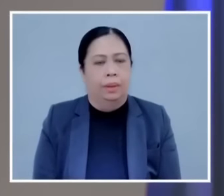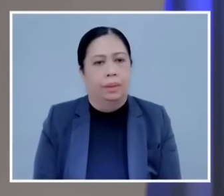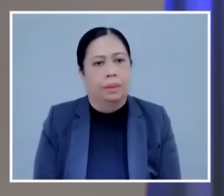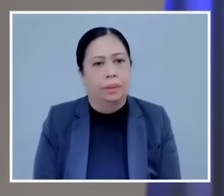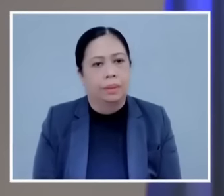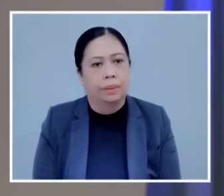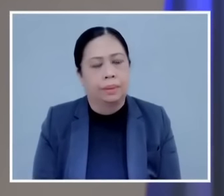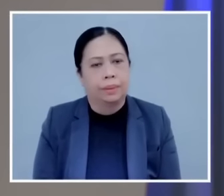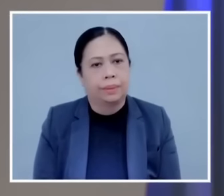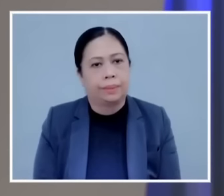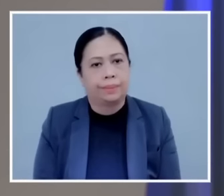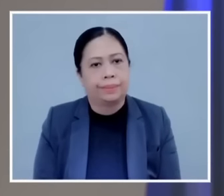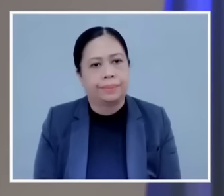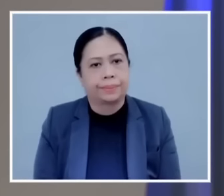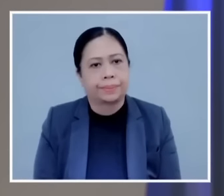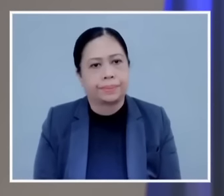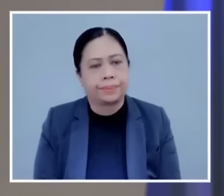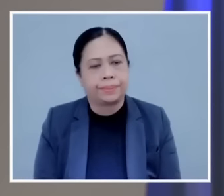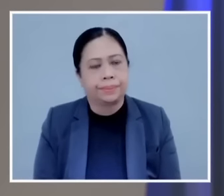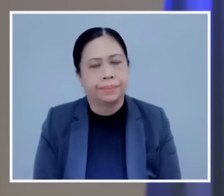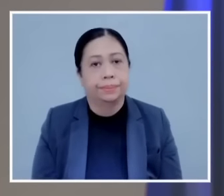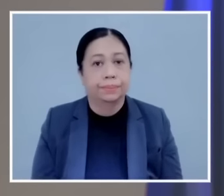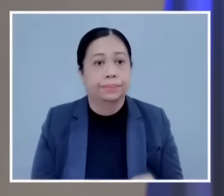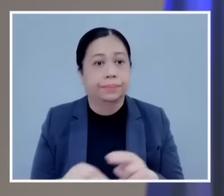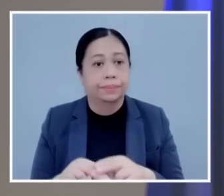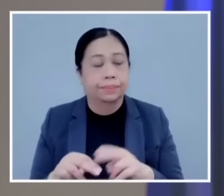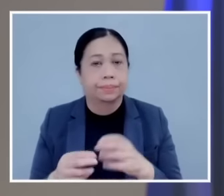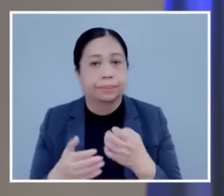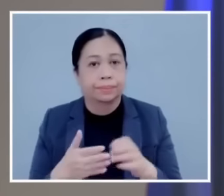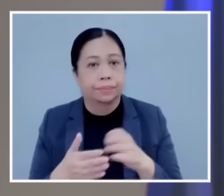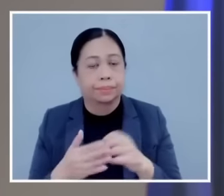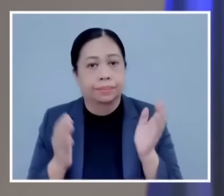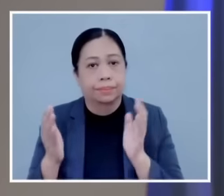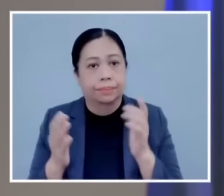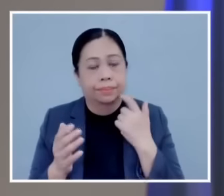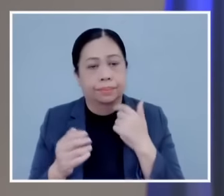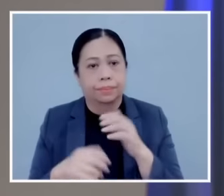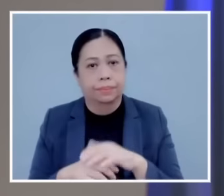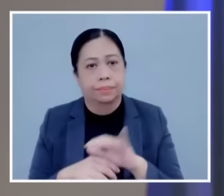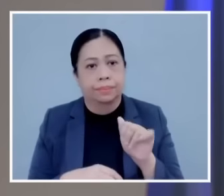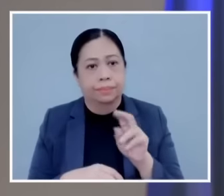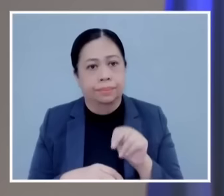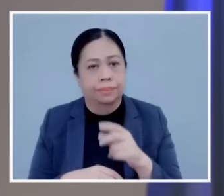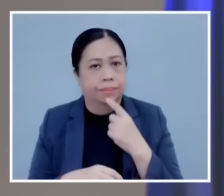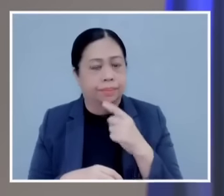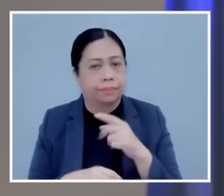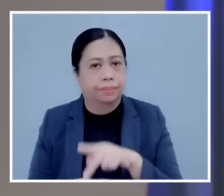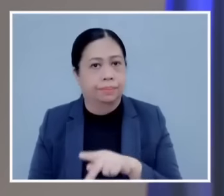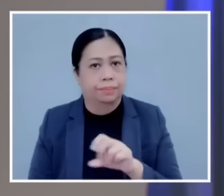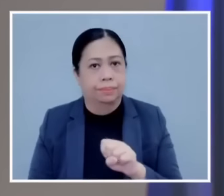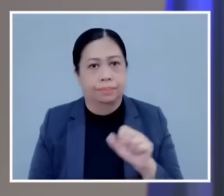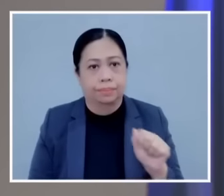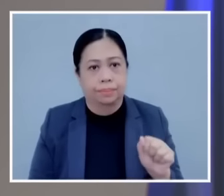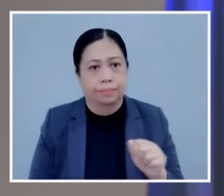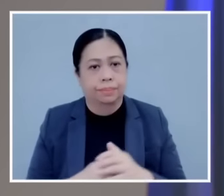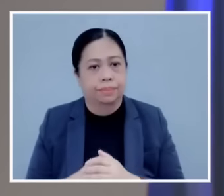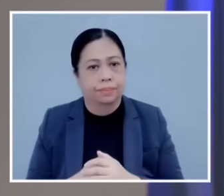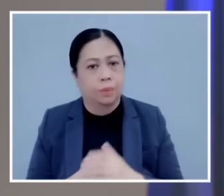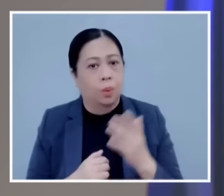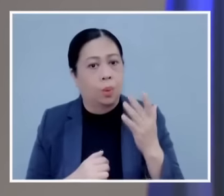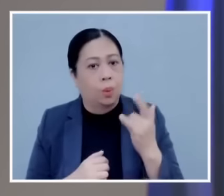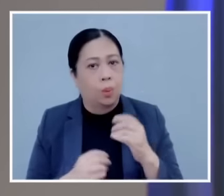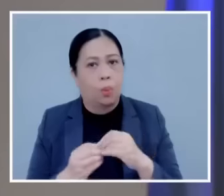Bumagal ang inflation o ang bilis ng pagtaas ng presyo ng bilihin at serbisyo nitong Enero. Ayon sa Philippine Statistics Authority, dahil ito sa